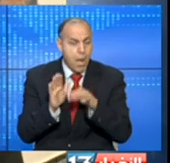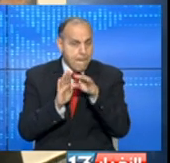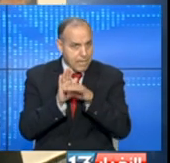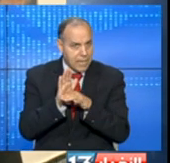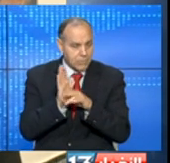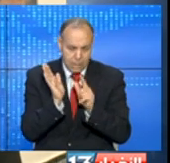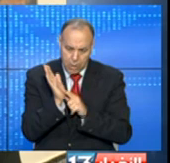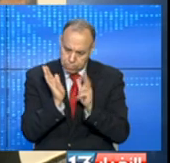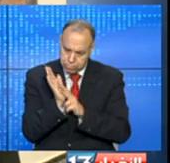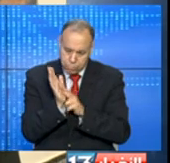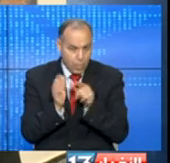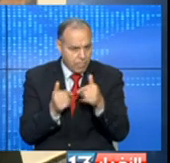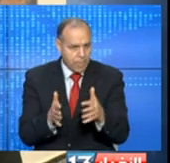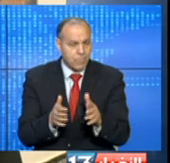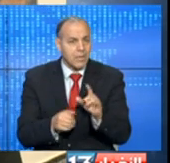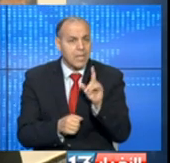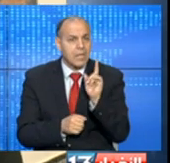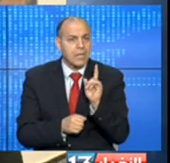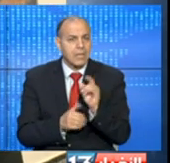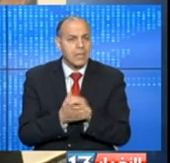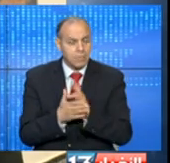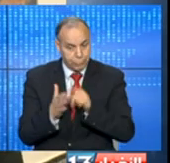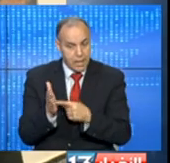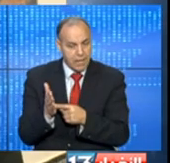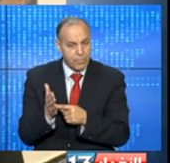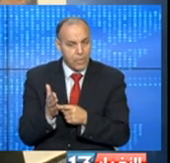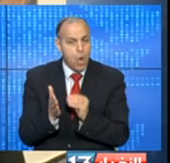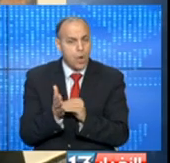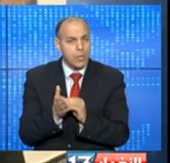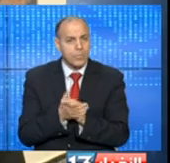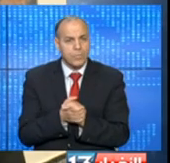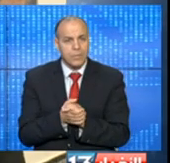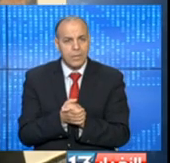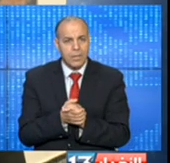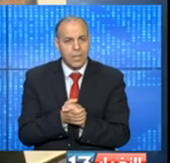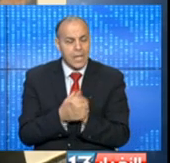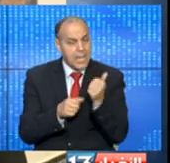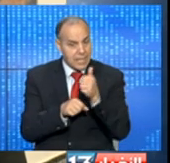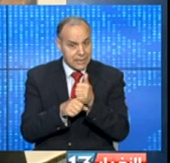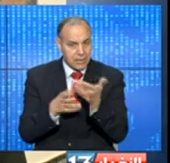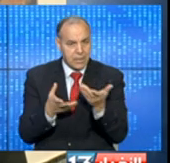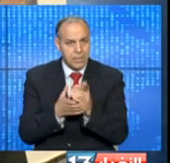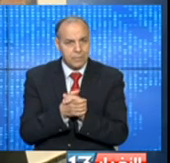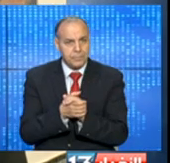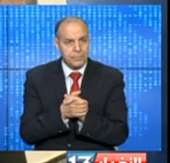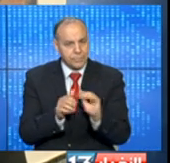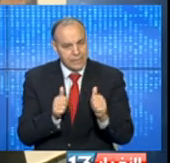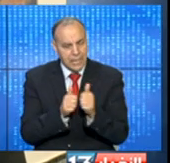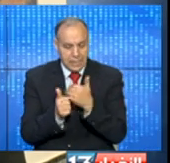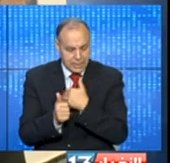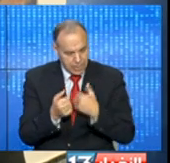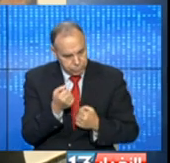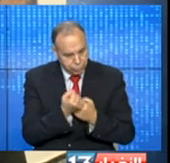لتطبيقها على ارض الواقع اه اه اه اتفاق كذلك اه اه اسس الى اه احاطه صحيه